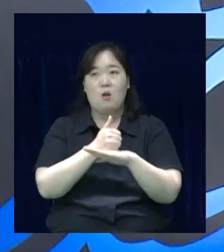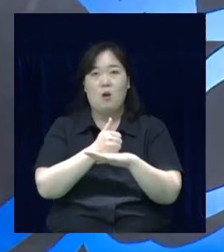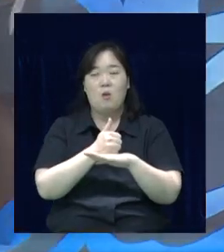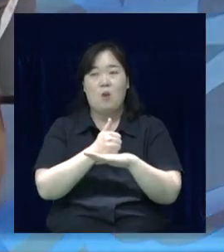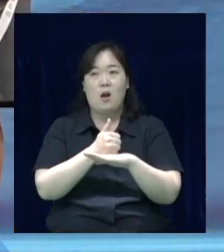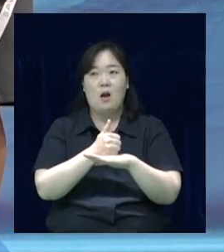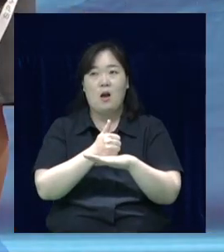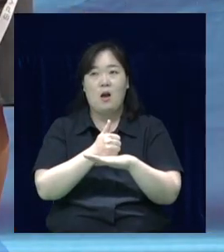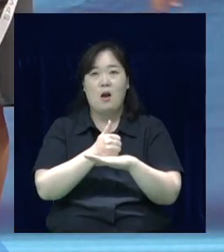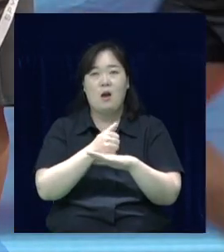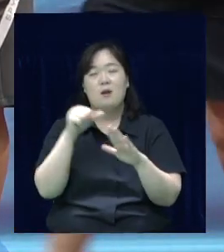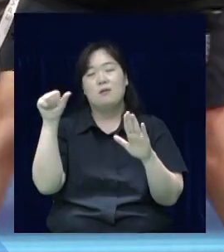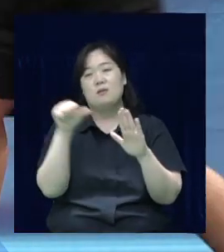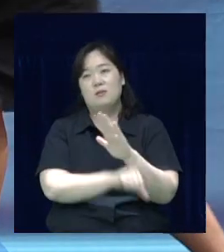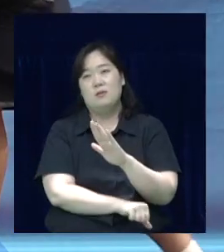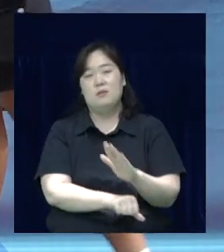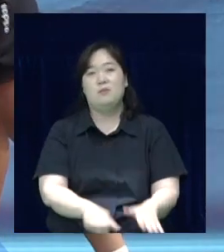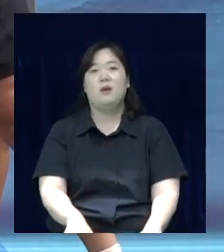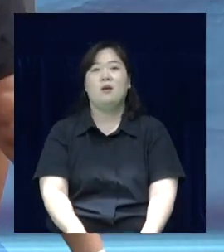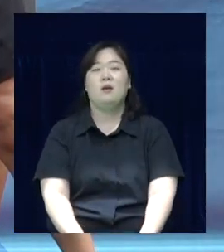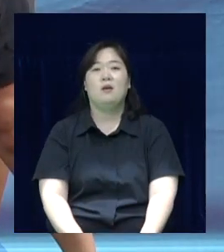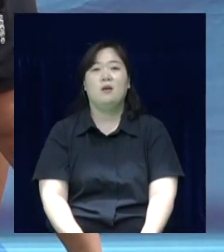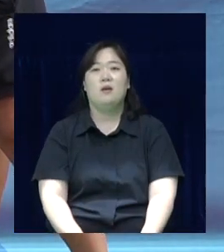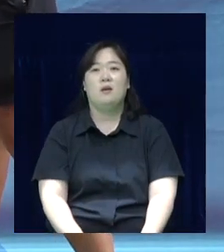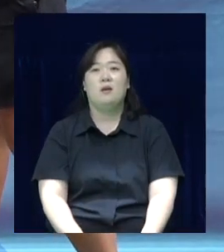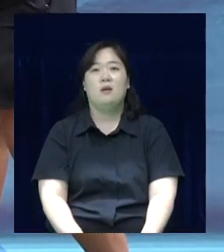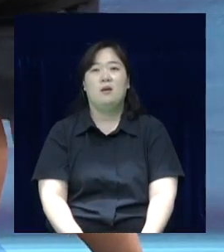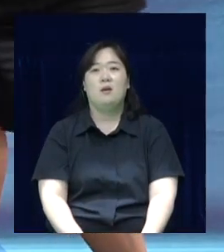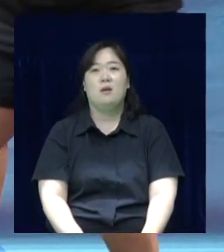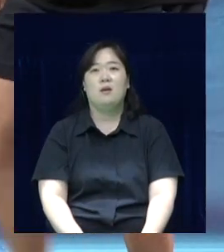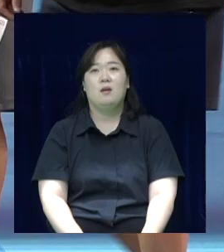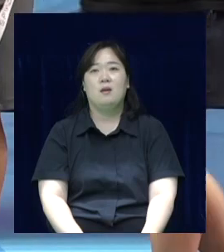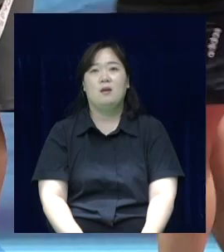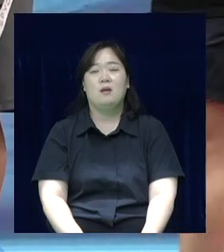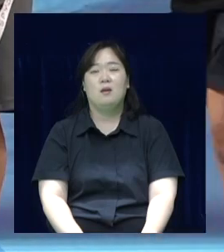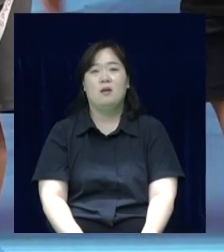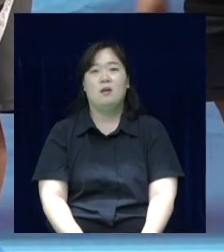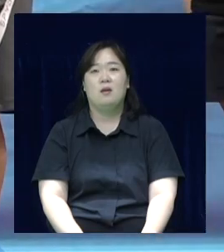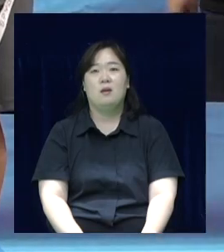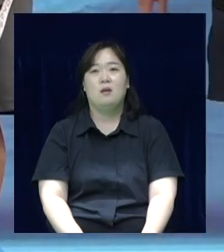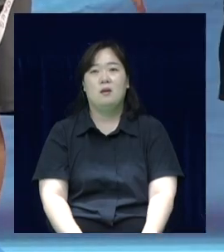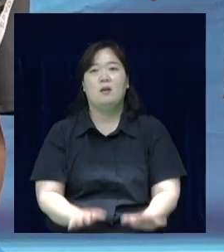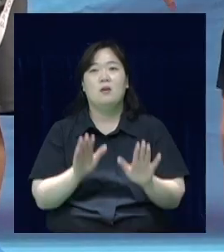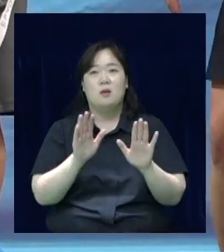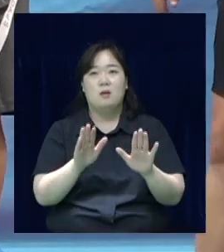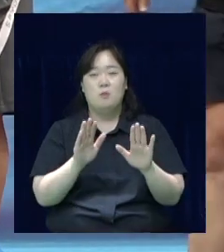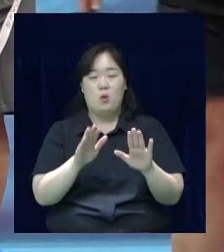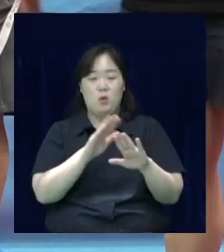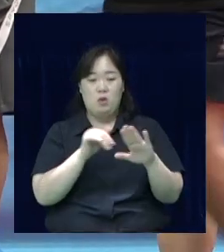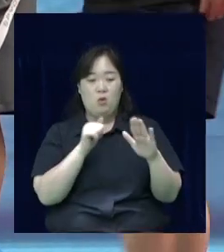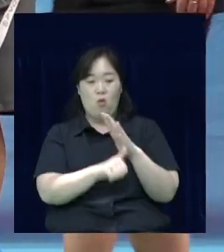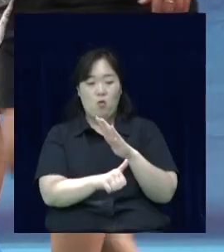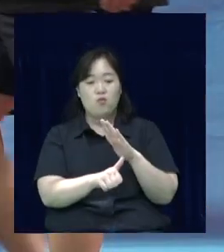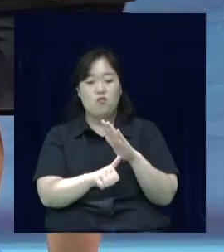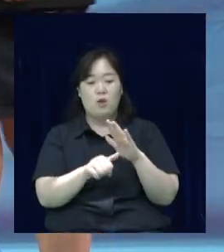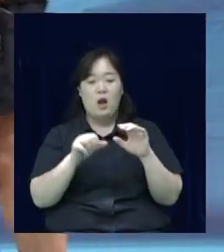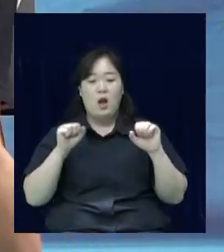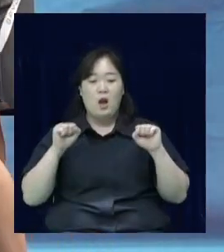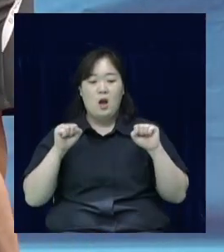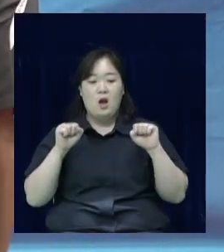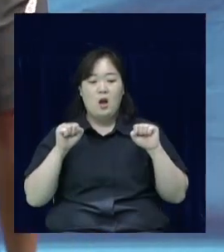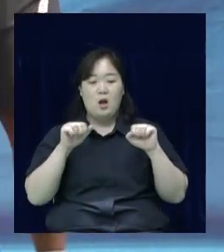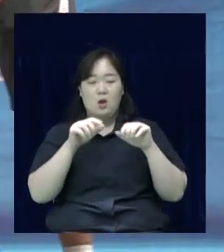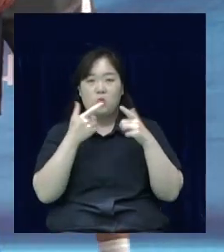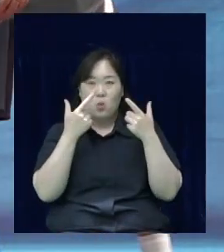심판 판정 하지만 3명의 심판 모두 실패를 선언했습니다. 그 이번 선수의 동작은 그 팔이 균등하게 펴지지 않은